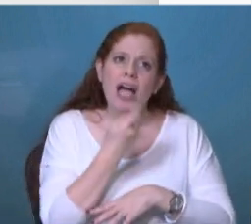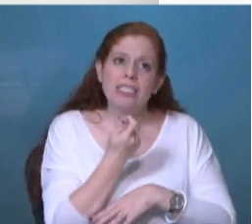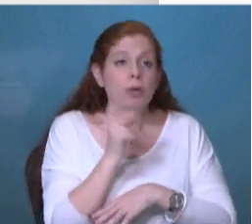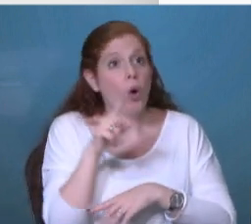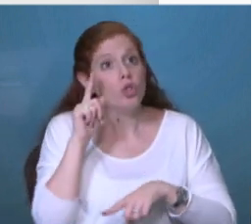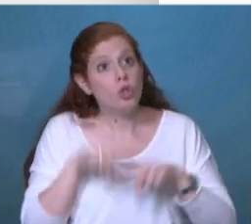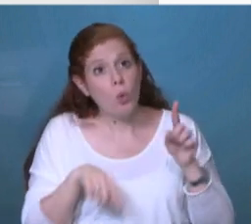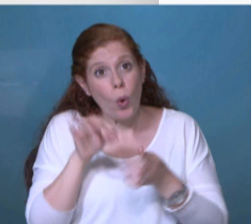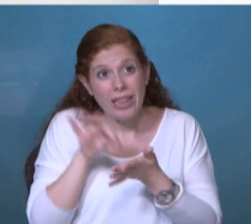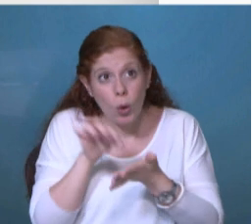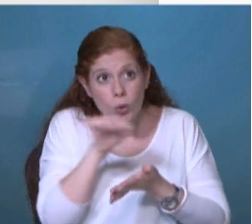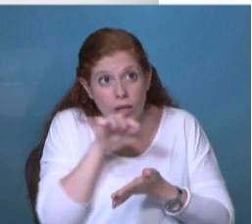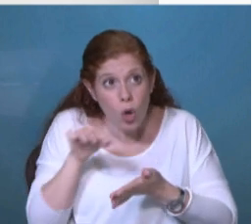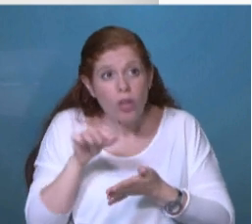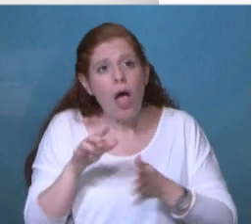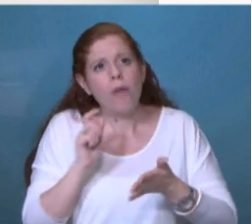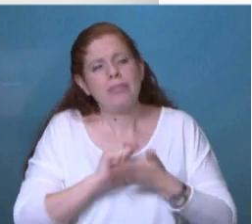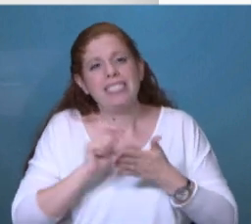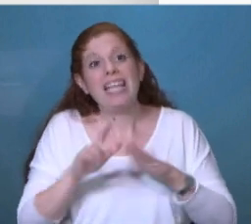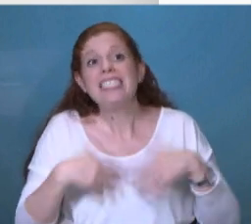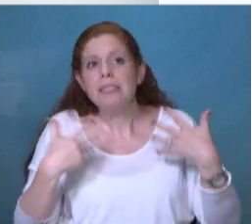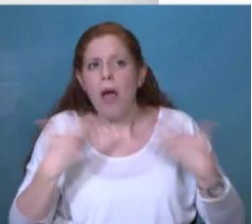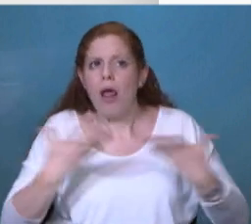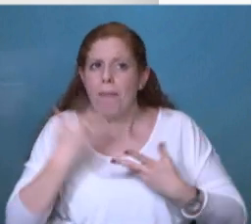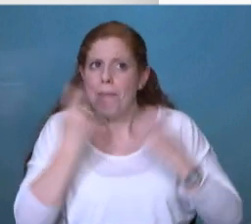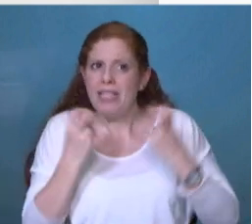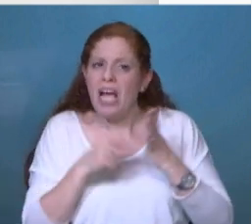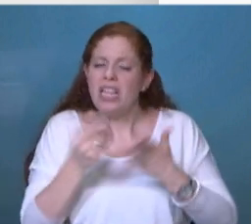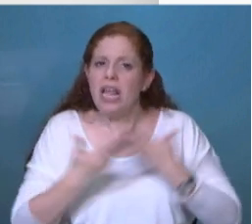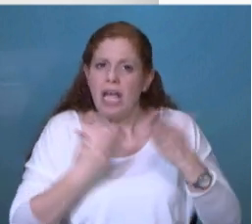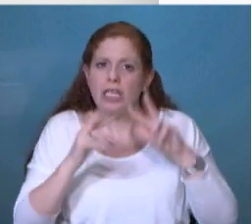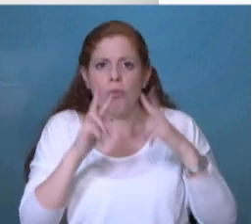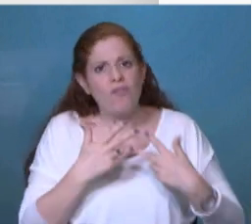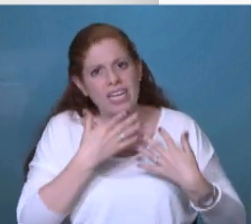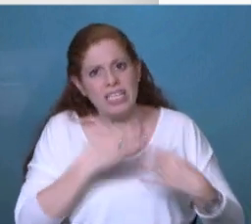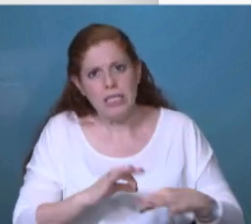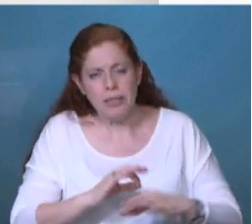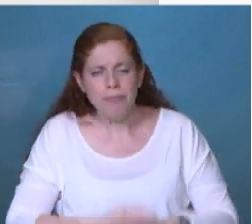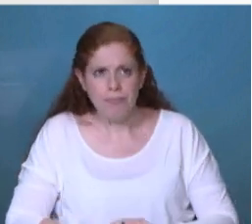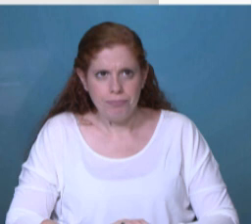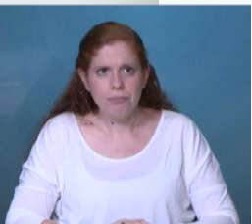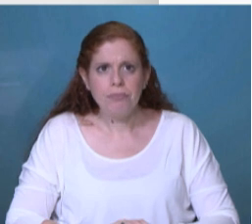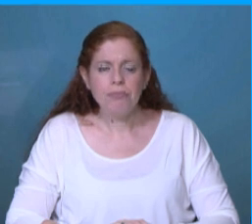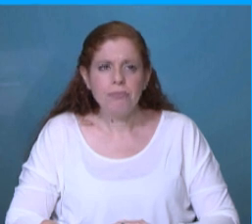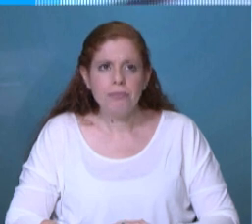טעויות נקודתיות, המשרד ישמח לקבל מידע מסודר כדי להתייחס באופן רציני לדברים.